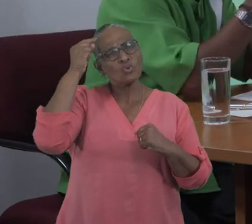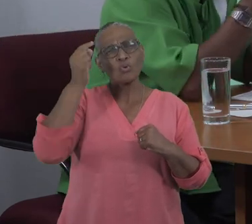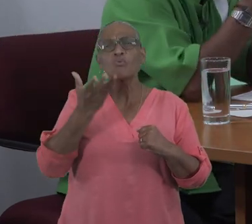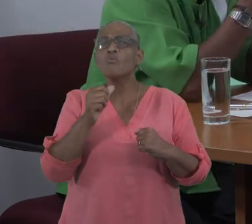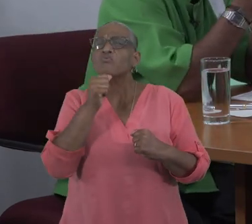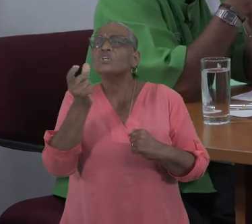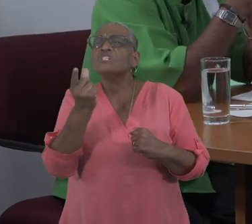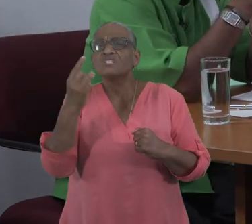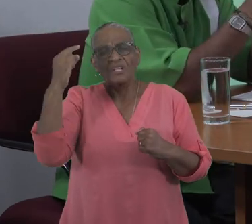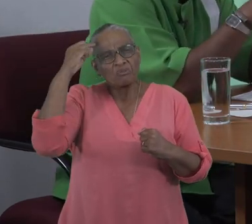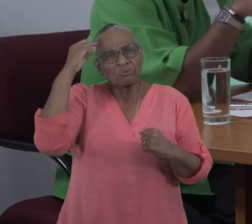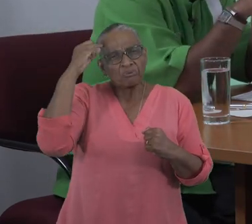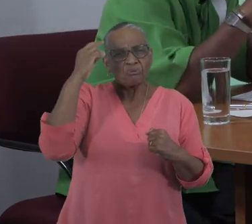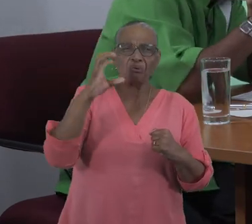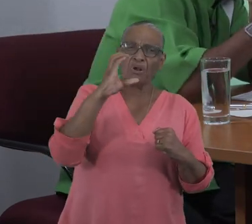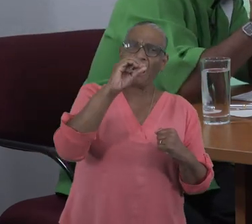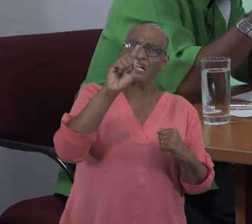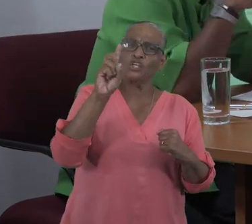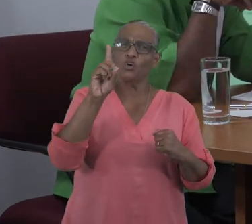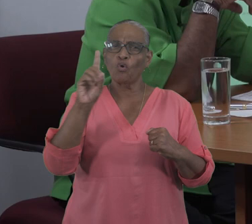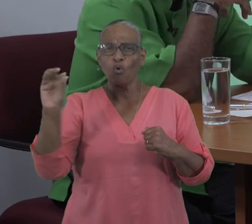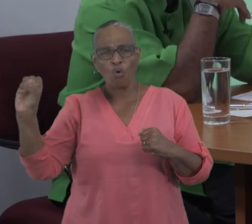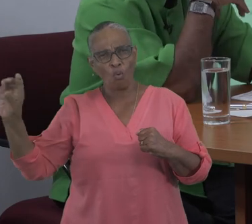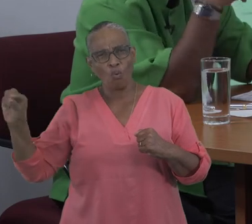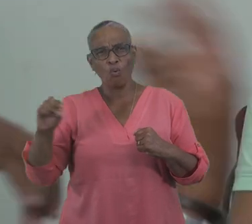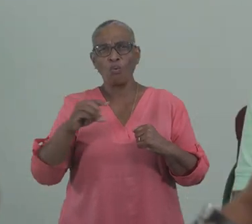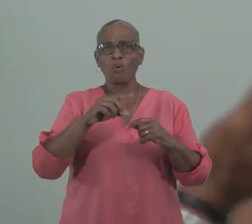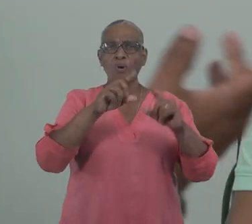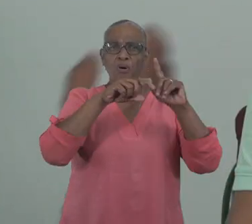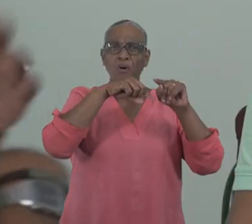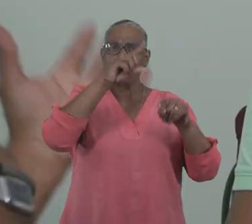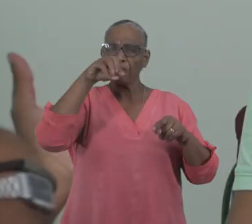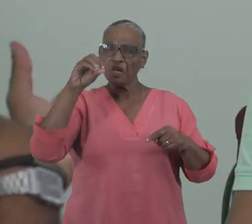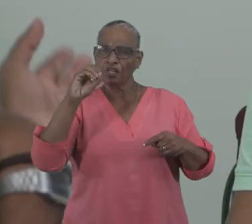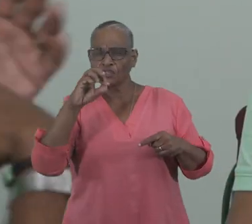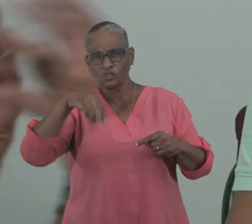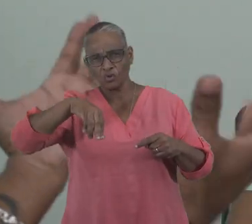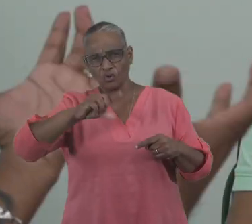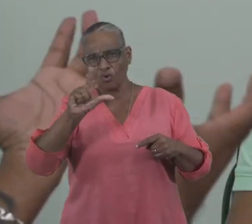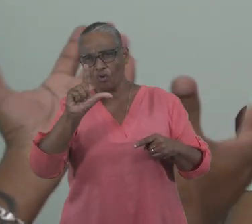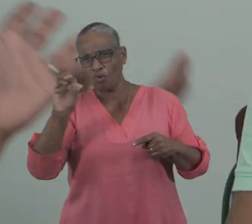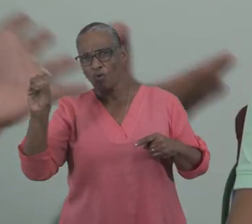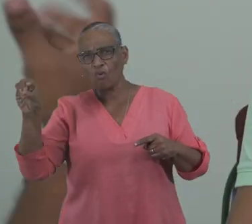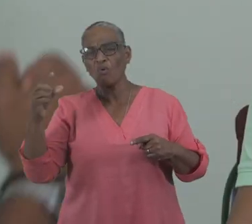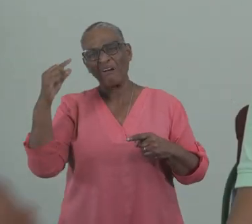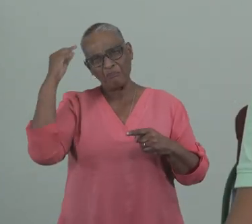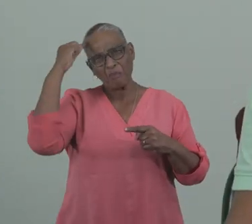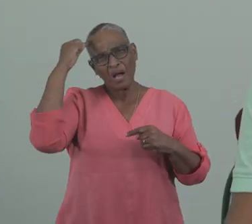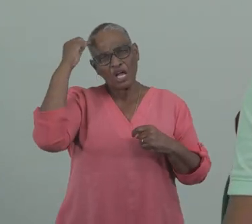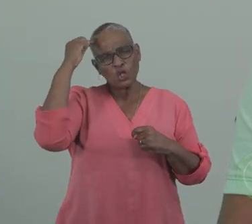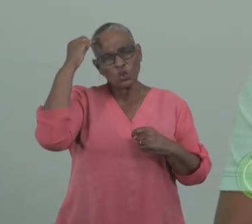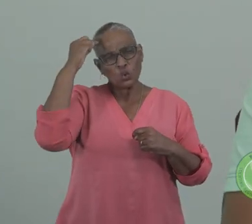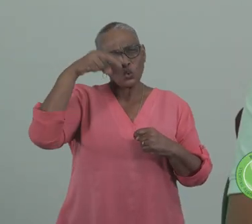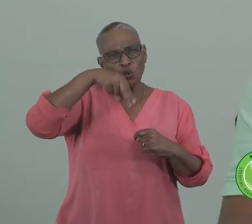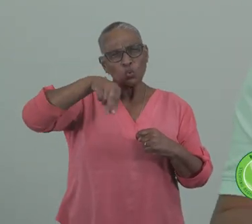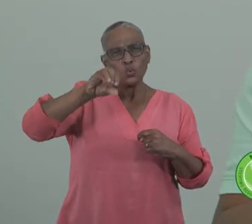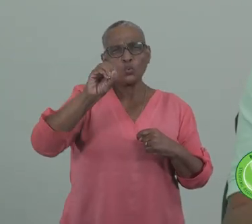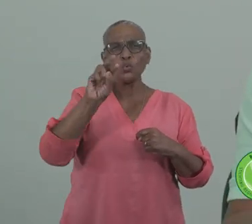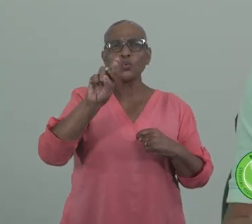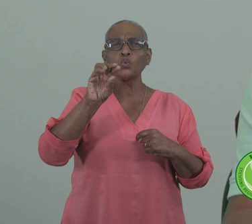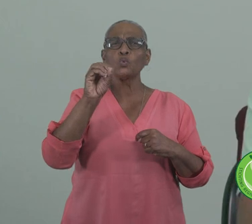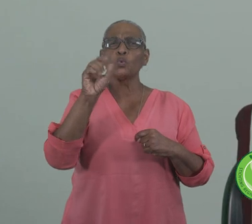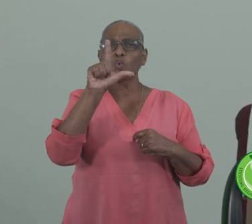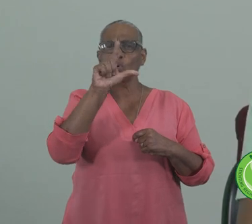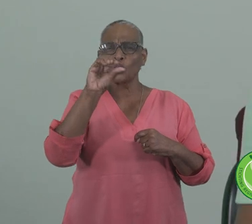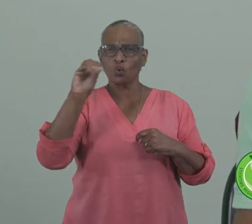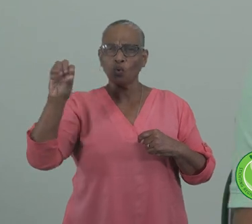Want in de medische sector heb je wel een loog. Cardioloog, nefroloog, gynaecoloog. U bent neuroloog. Yeah. Wat houdt dat in? Nou,